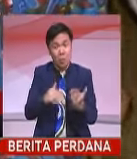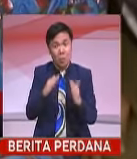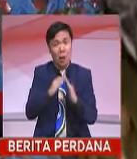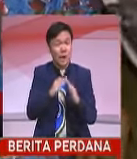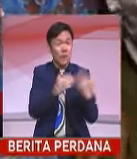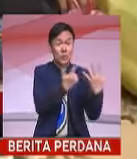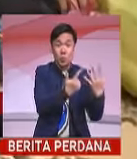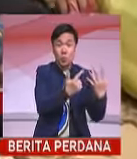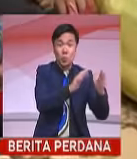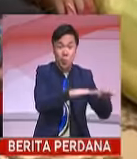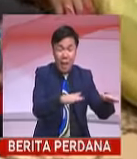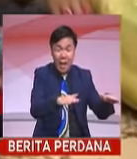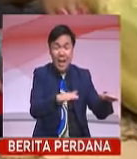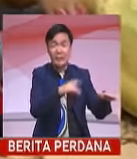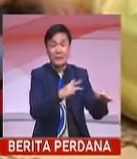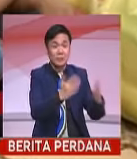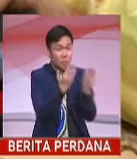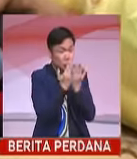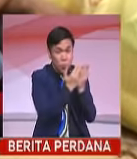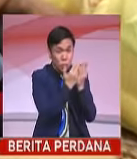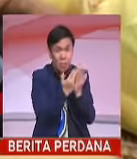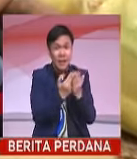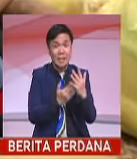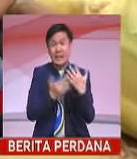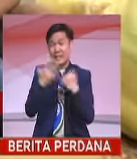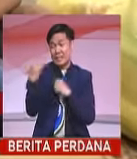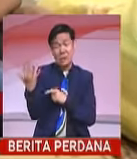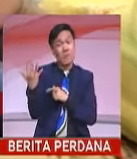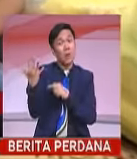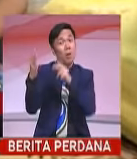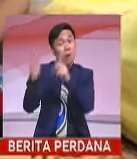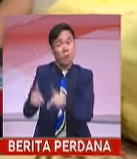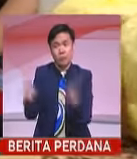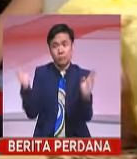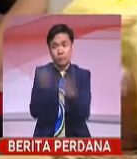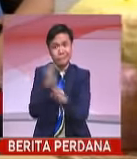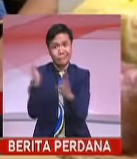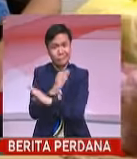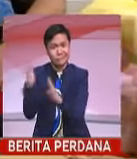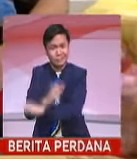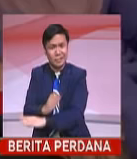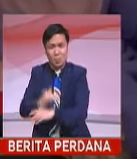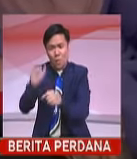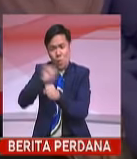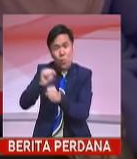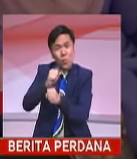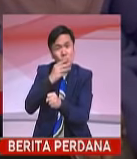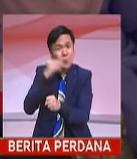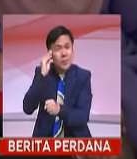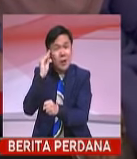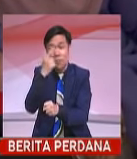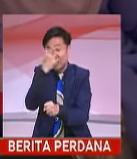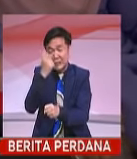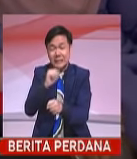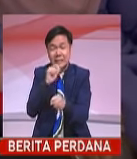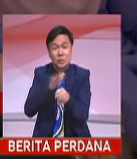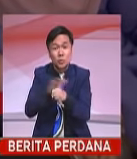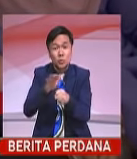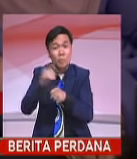bersekolah dan 5 daripadanya terpaksa menunggu giliran untuk menyiapkan tugasan diberikan guru masing-masing.